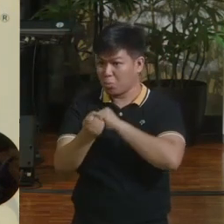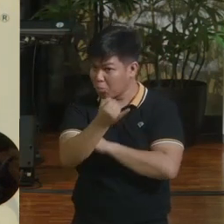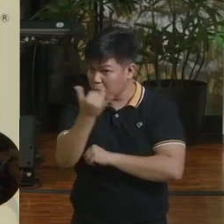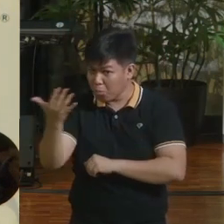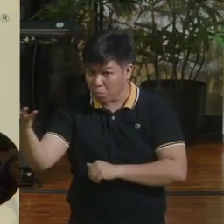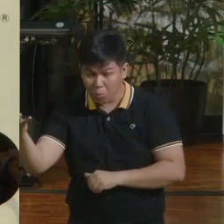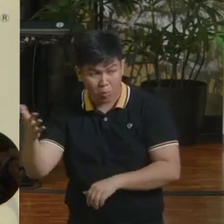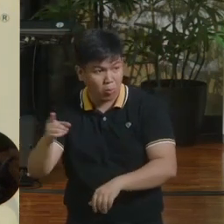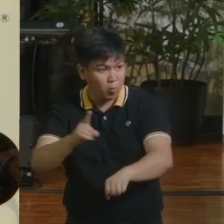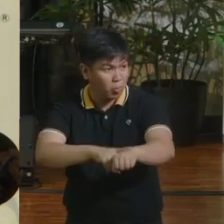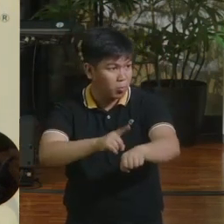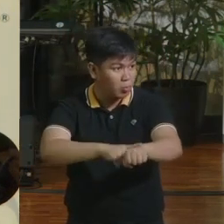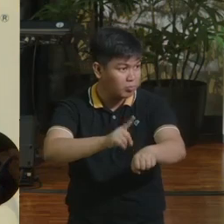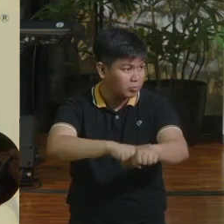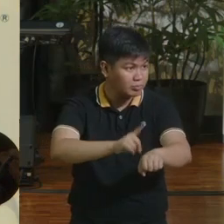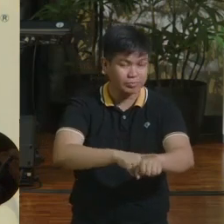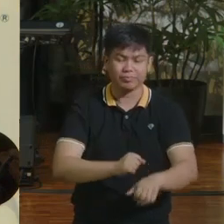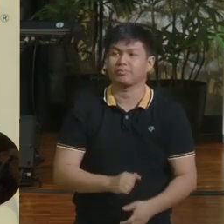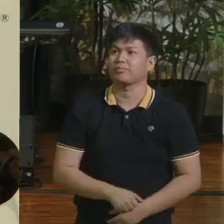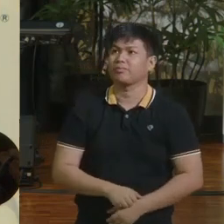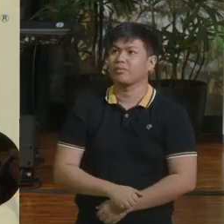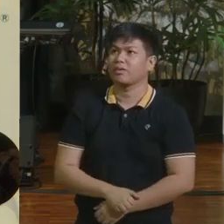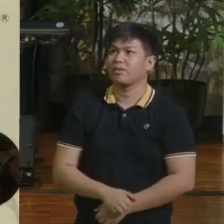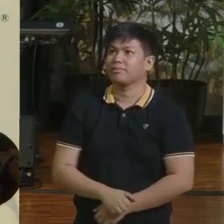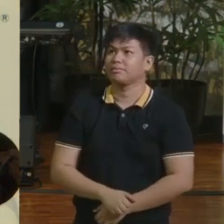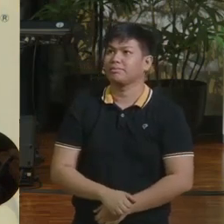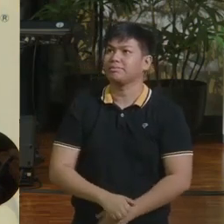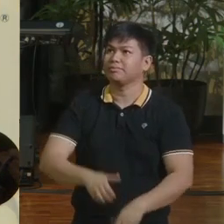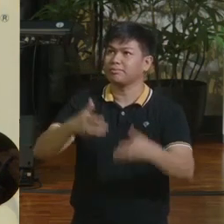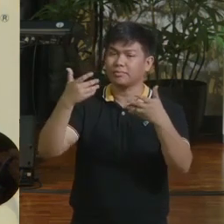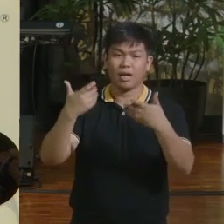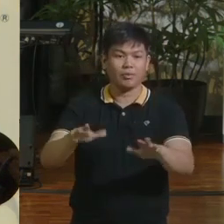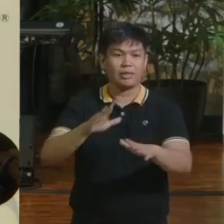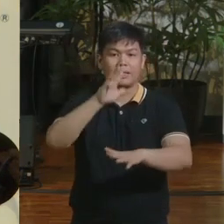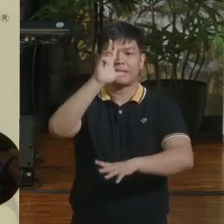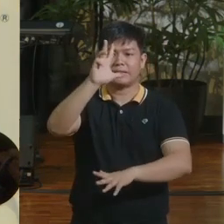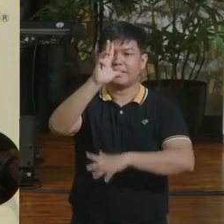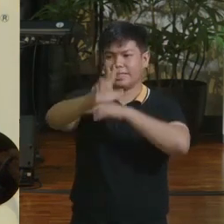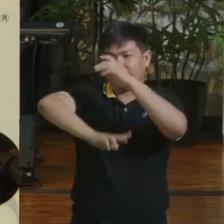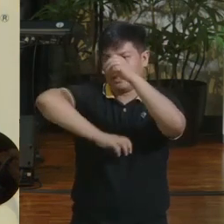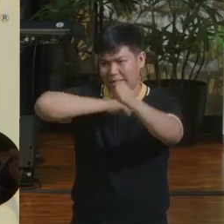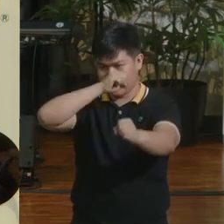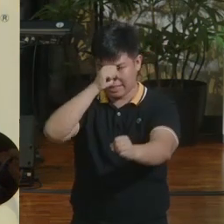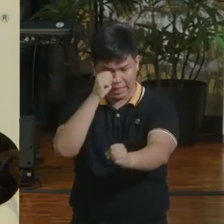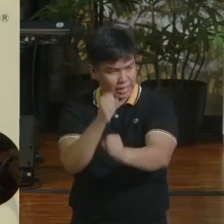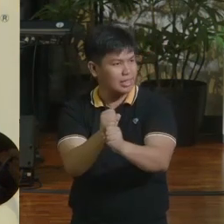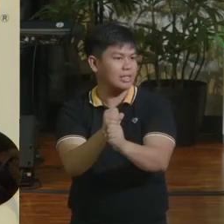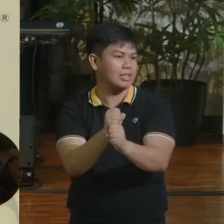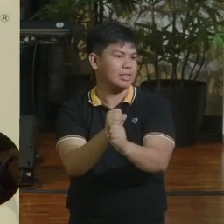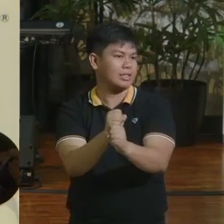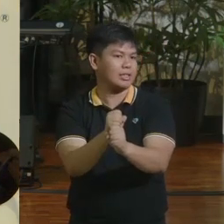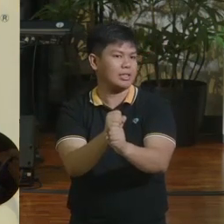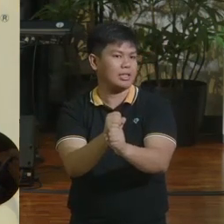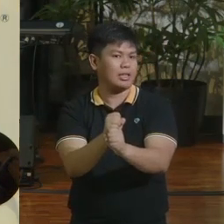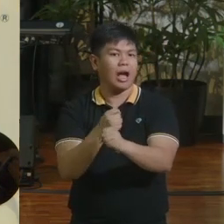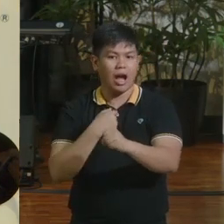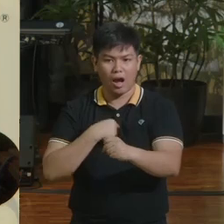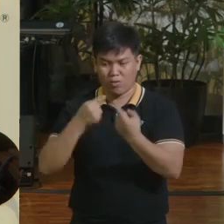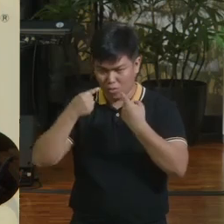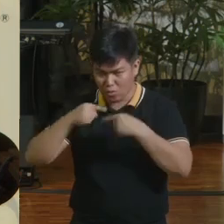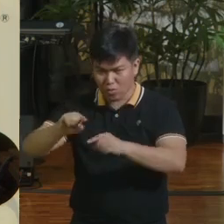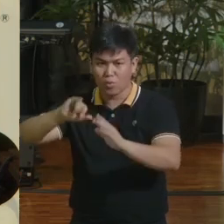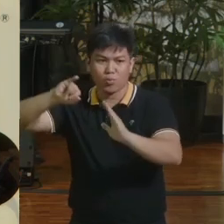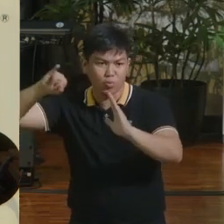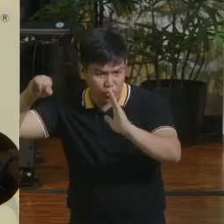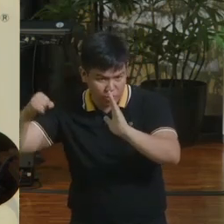katagal? Tignan niyo yung verse 18. Then after 3 years, I went up to Jerusalem to visit Cephas